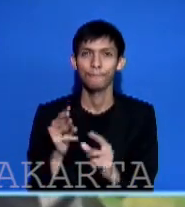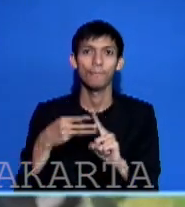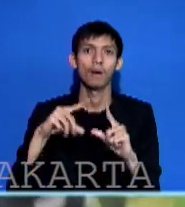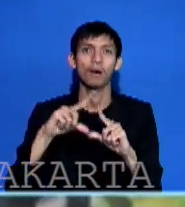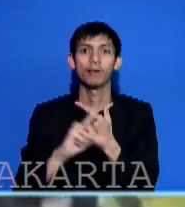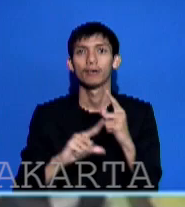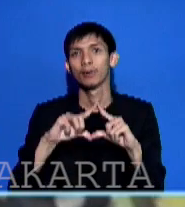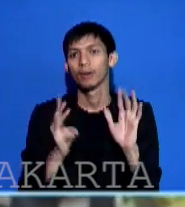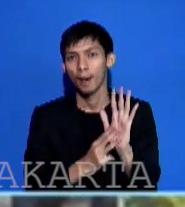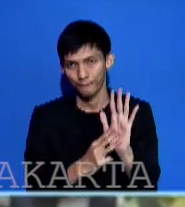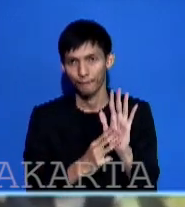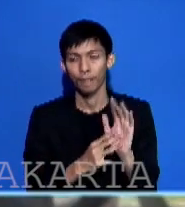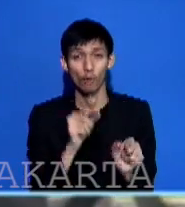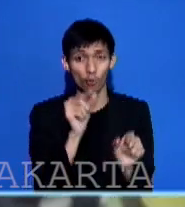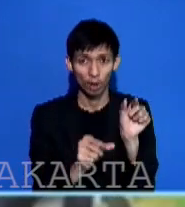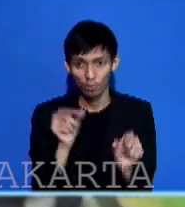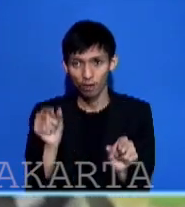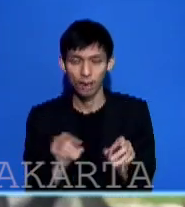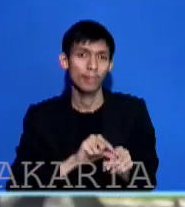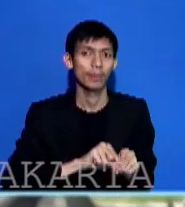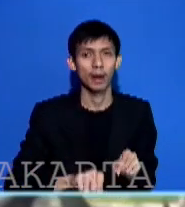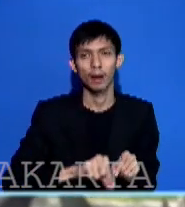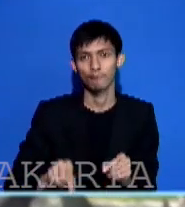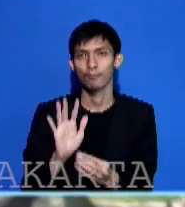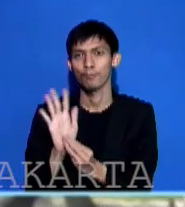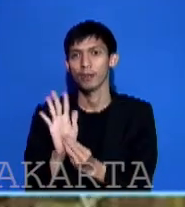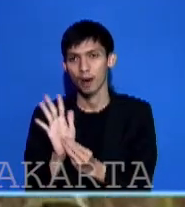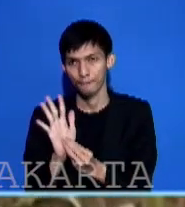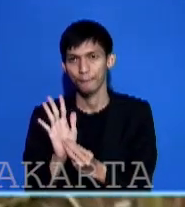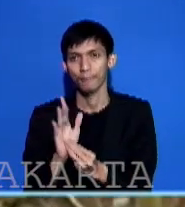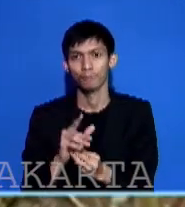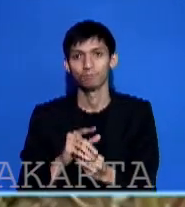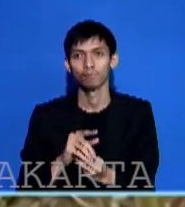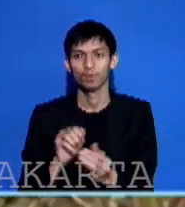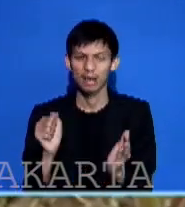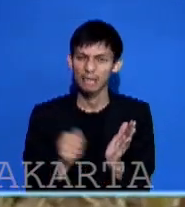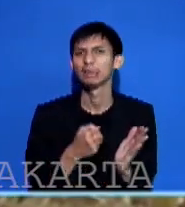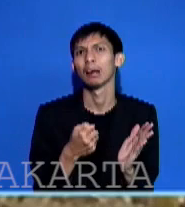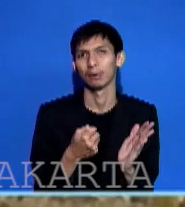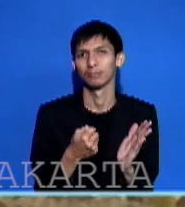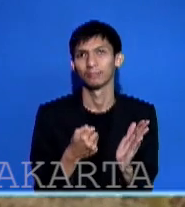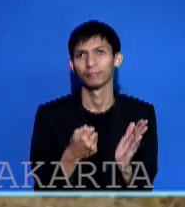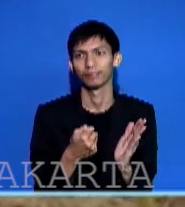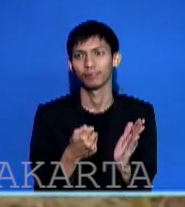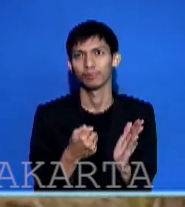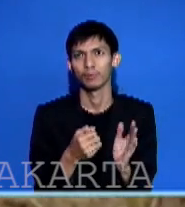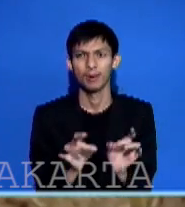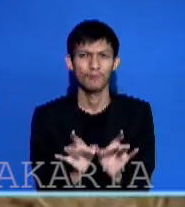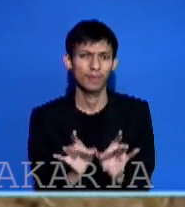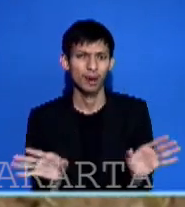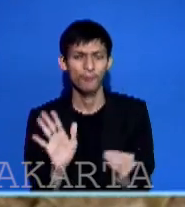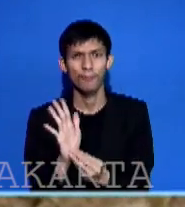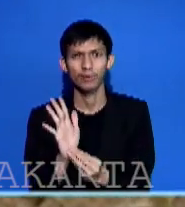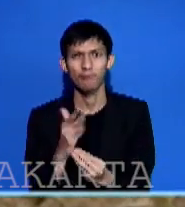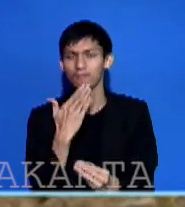Rajiman Bud bayem ro ingkang gadah Ron Langkung kasar Lan kaku Meh samian Bay ingkang anggenem